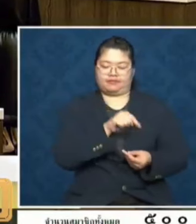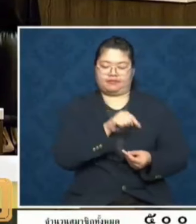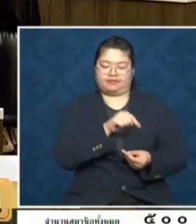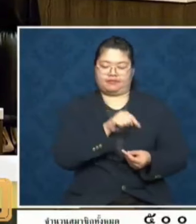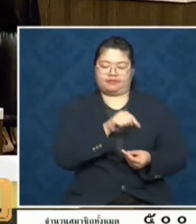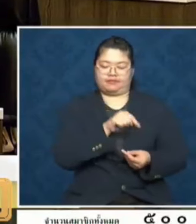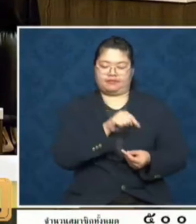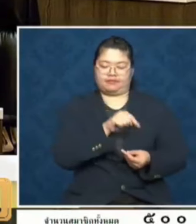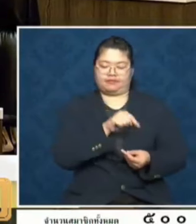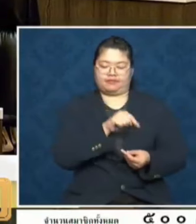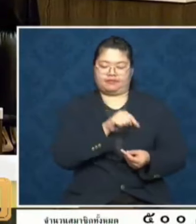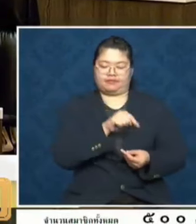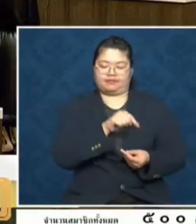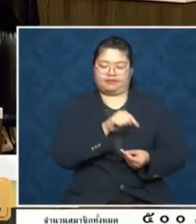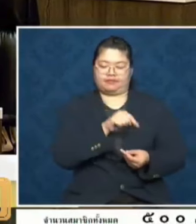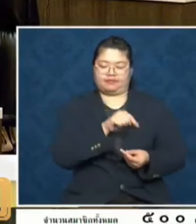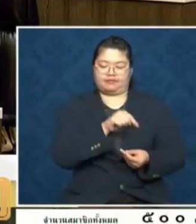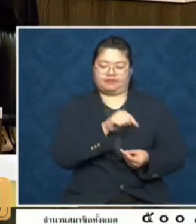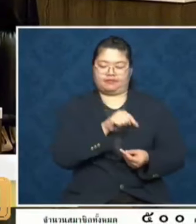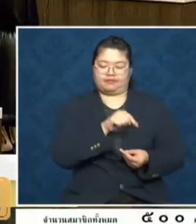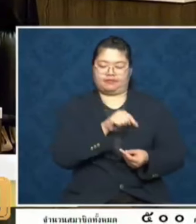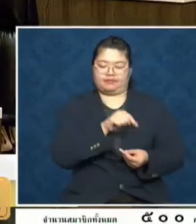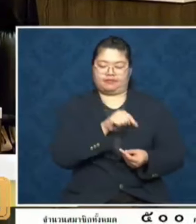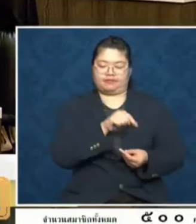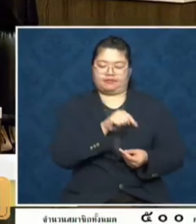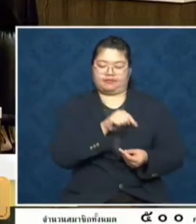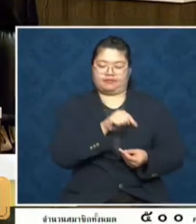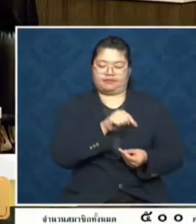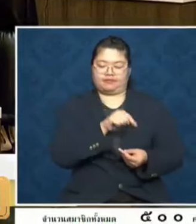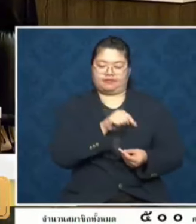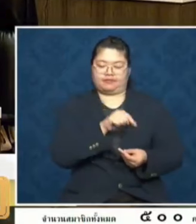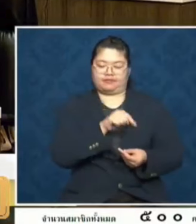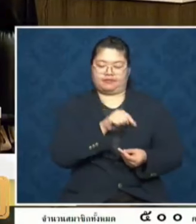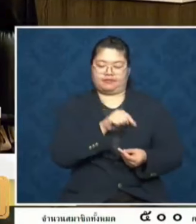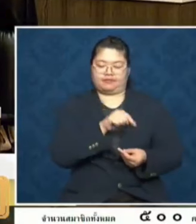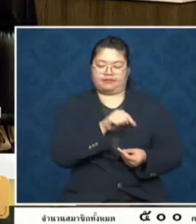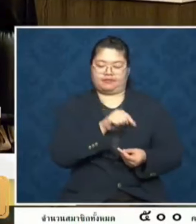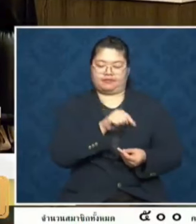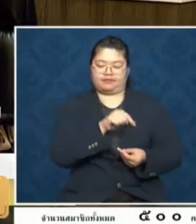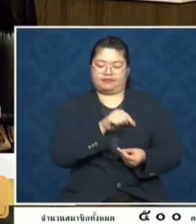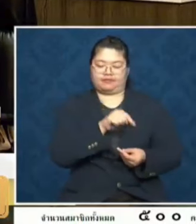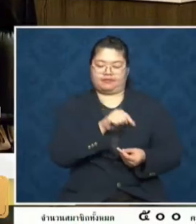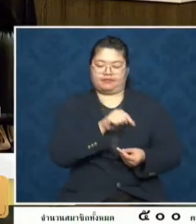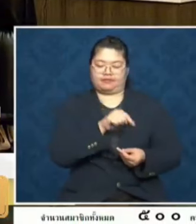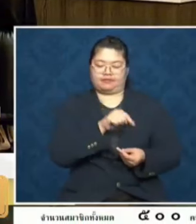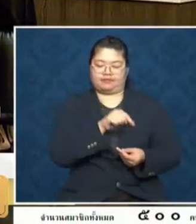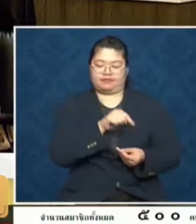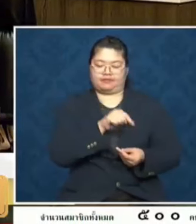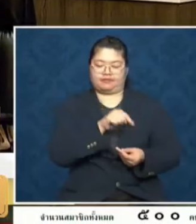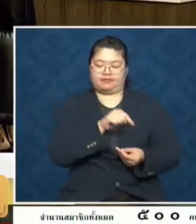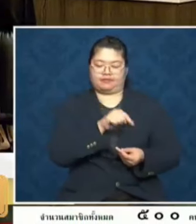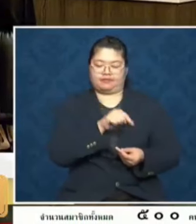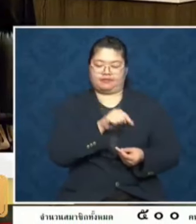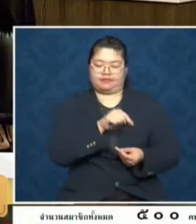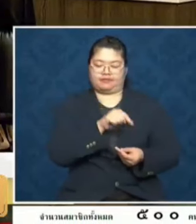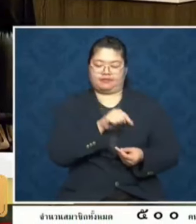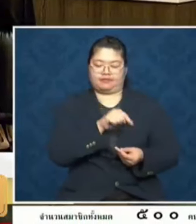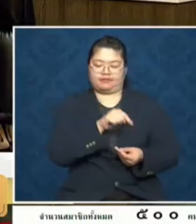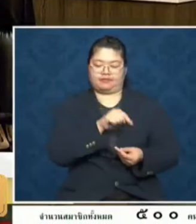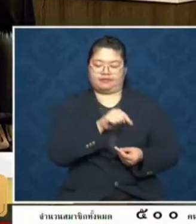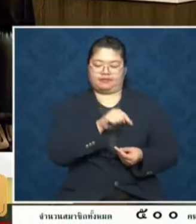พลและเครือข่ายอุปถัมภ์ที่อยู่หลังม่านการเมืองกลายเป็นวัฒนธรรมสกปรกที่ส่งต่อกันจากรุ่น